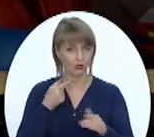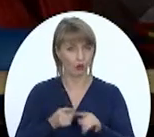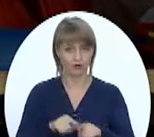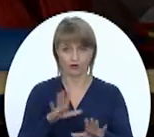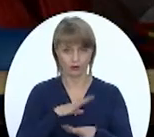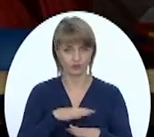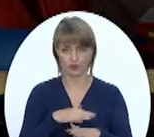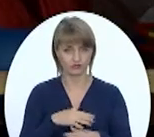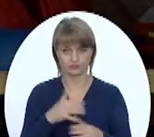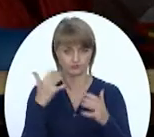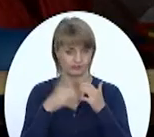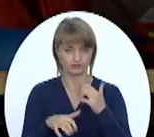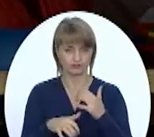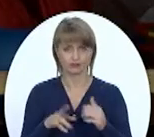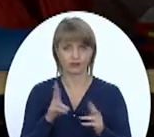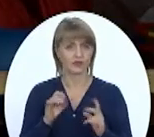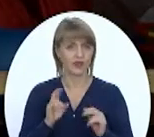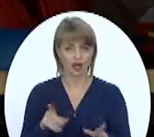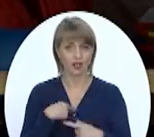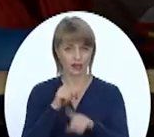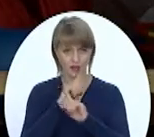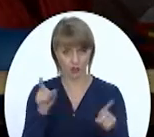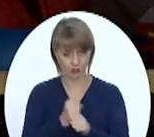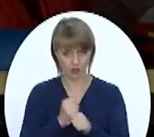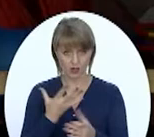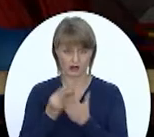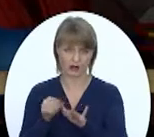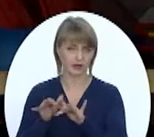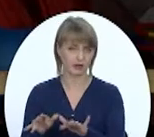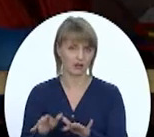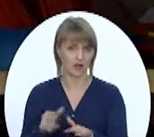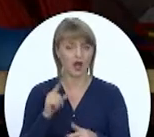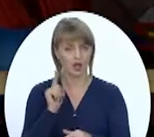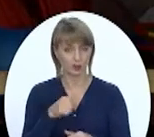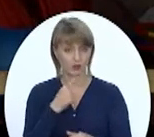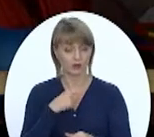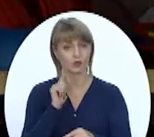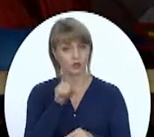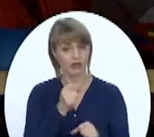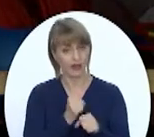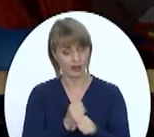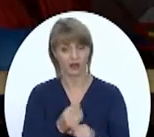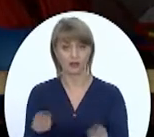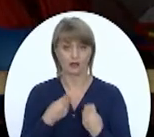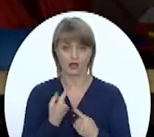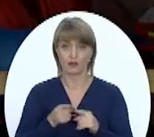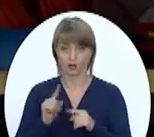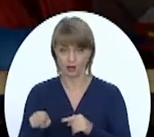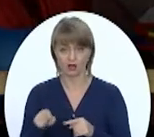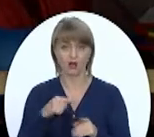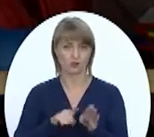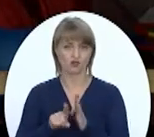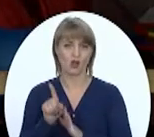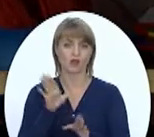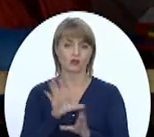прям ни в какую, никак я это не буду делать, я займусь своим. А тут я говорю, сделай это, подай это. Начала